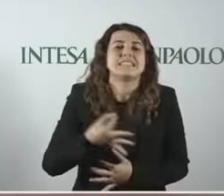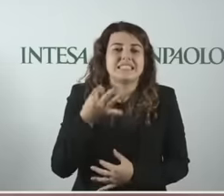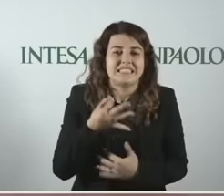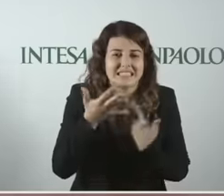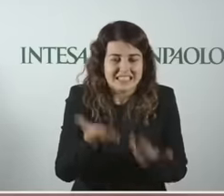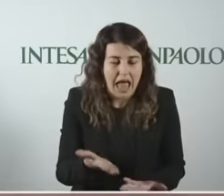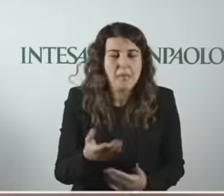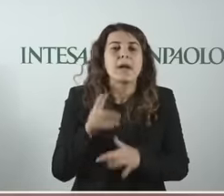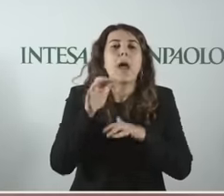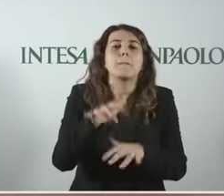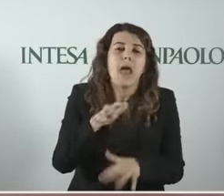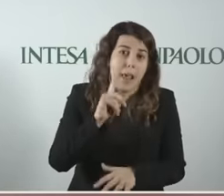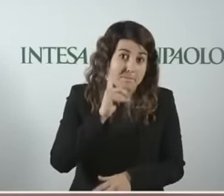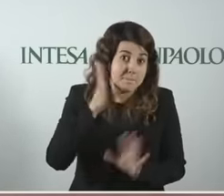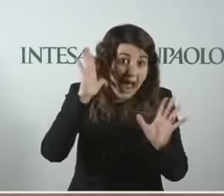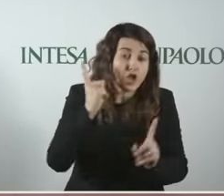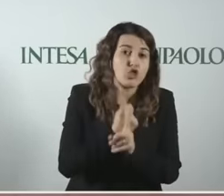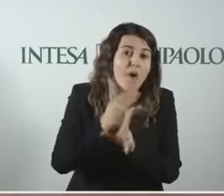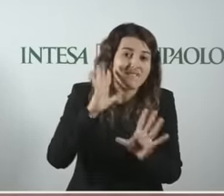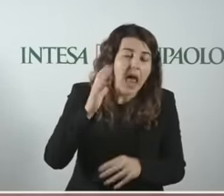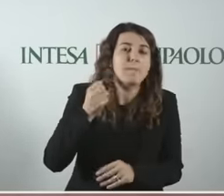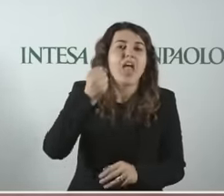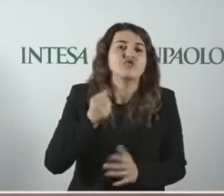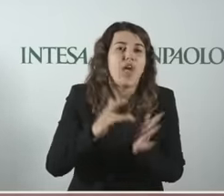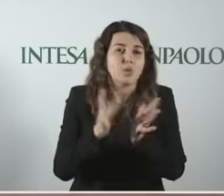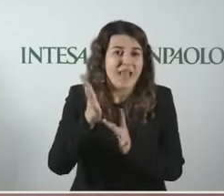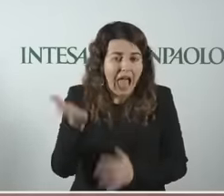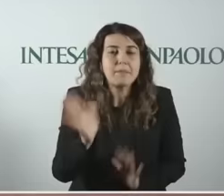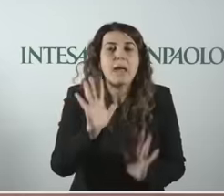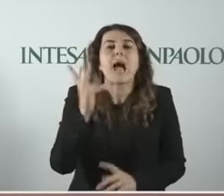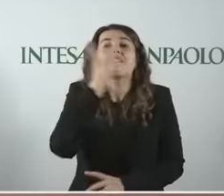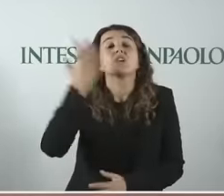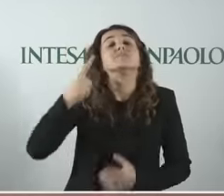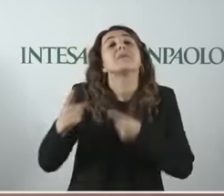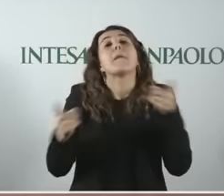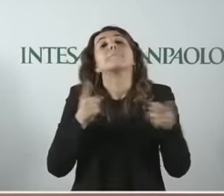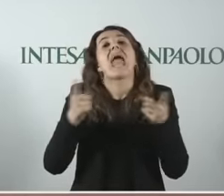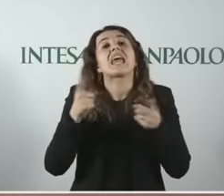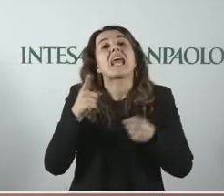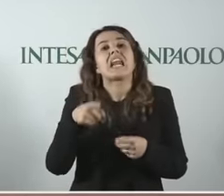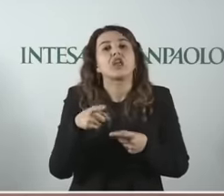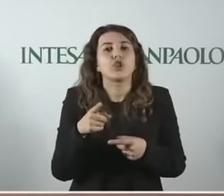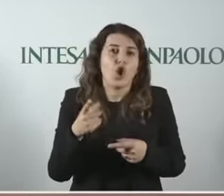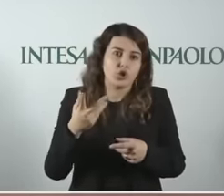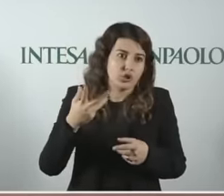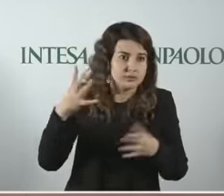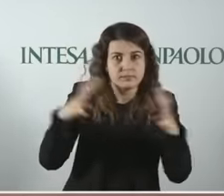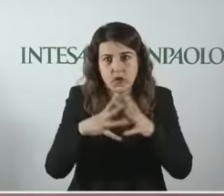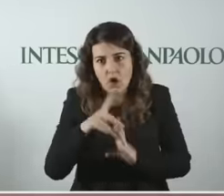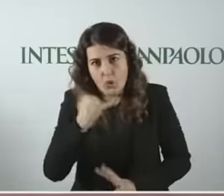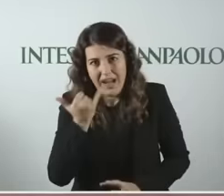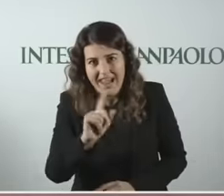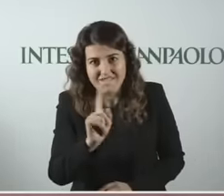meglio andare in pellegrinaggio a Gerusalemme se uno poteva permetterselo però nell'epoca delle Crociate la cosa non era poi così semplice in tutti i momenti andare in